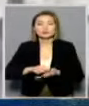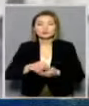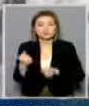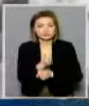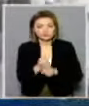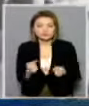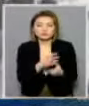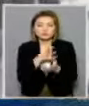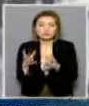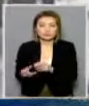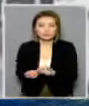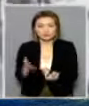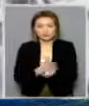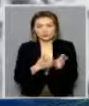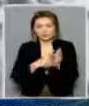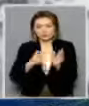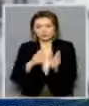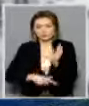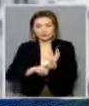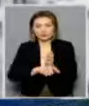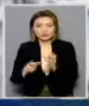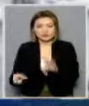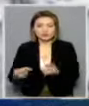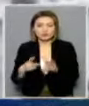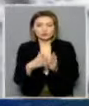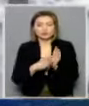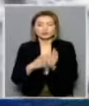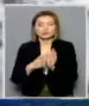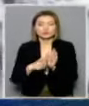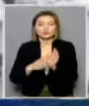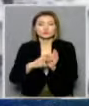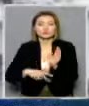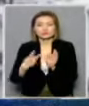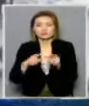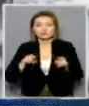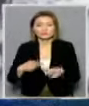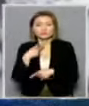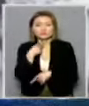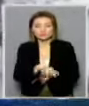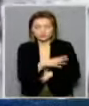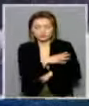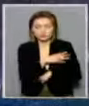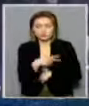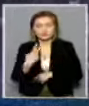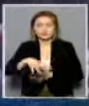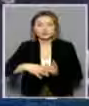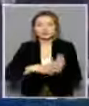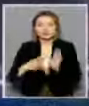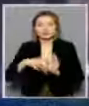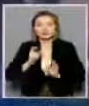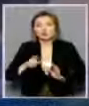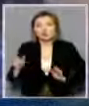қолдану деректері бойынша 970 күдіктінің 782-сі тұтқындалған, алтағы 29